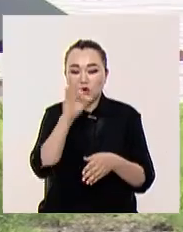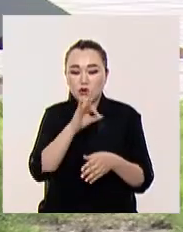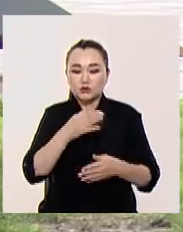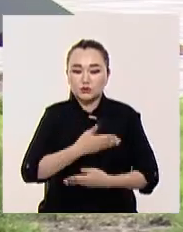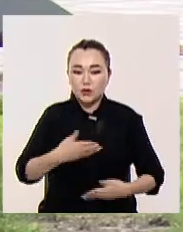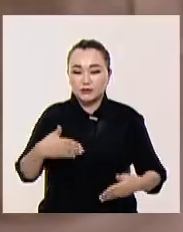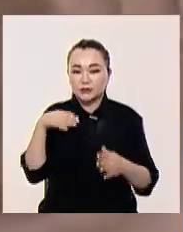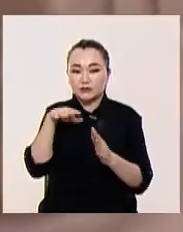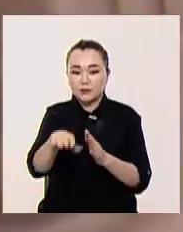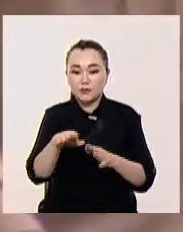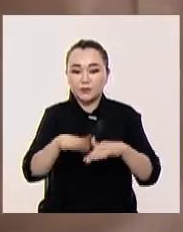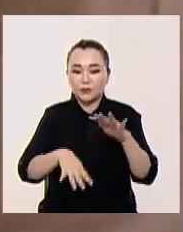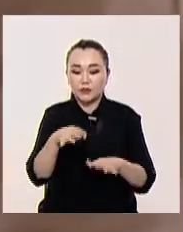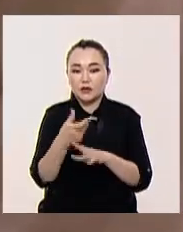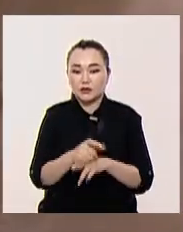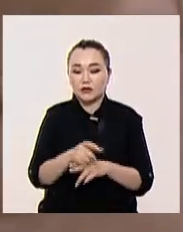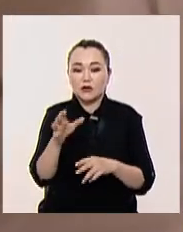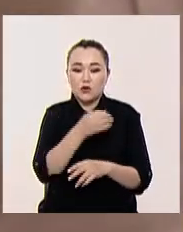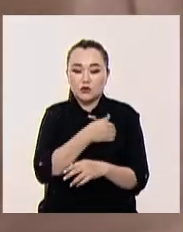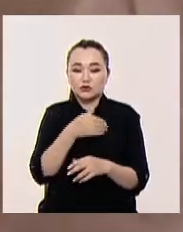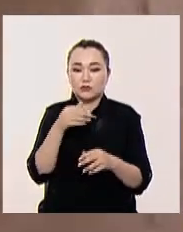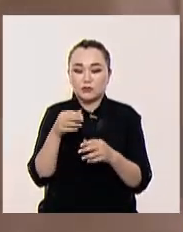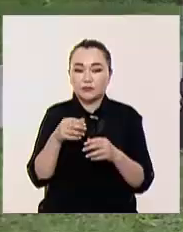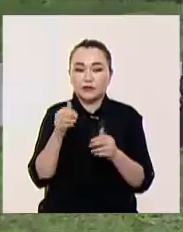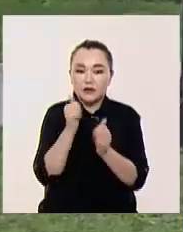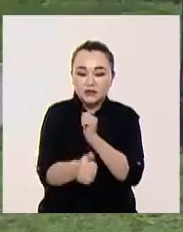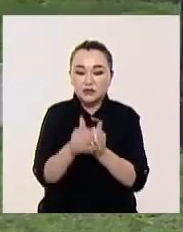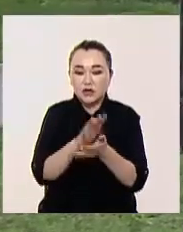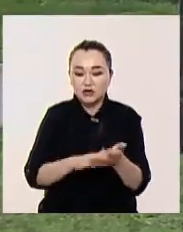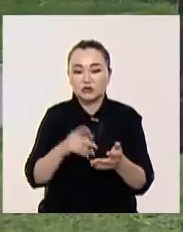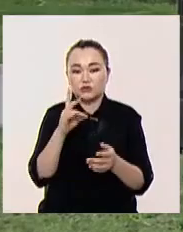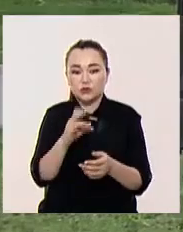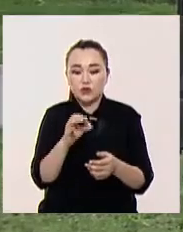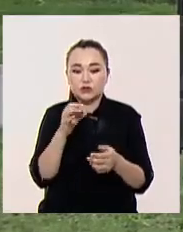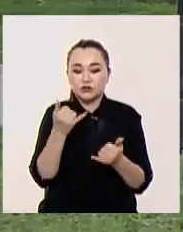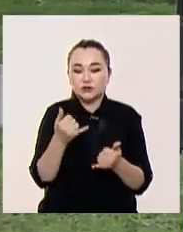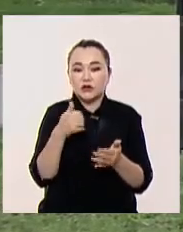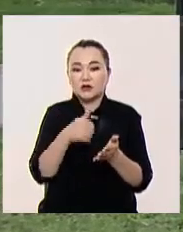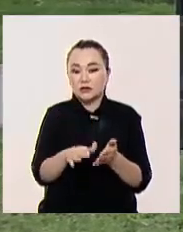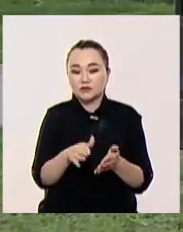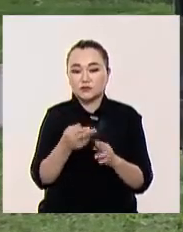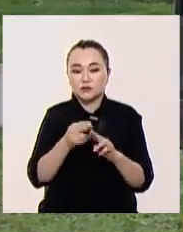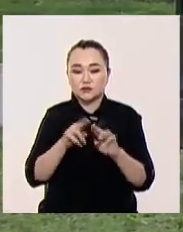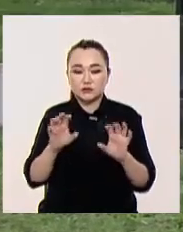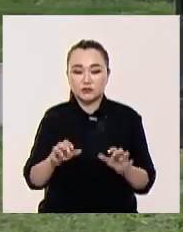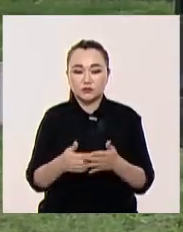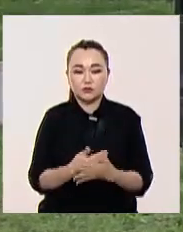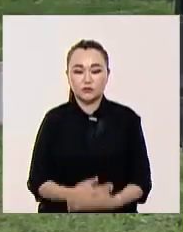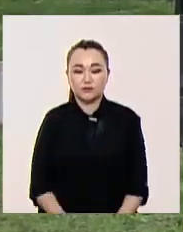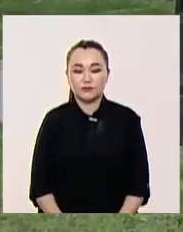уверяют правозащитники. И они пытаются продвинуть ее, но пока попытки тщетны. Елеман Раймбеков, Влад Шишко,